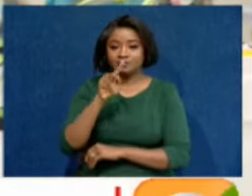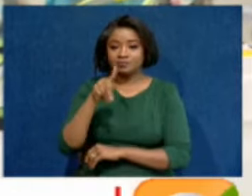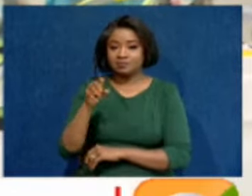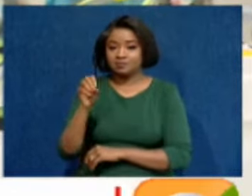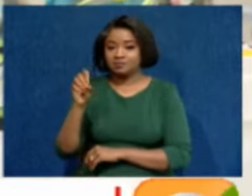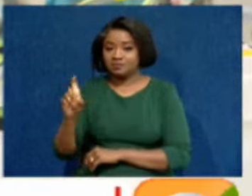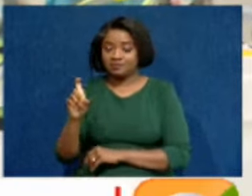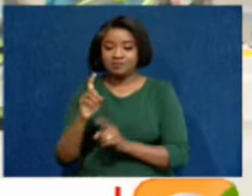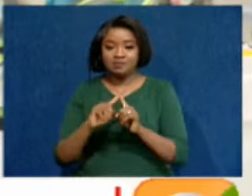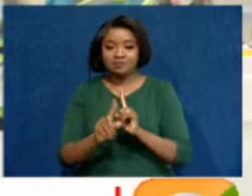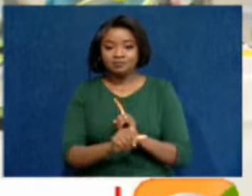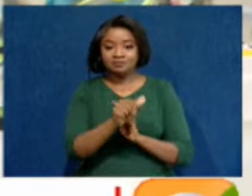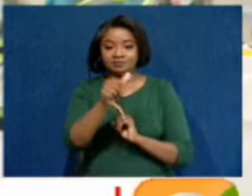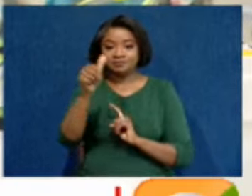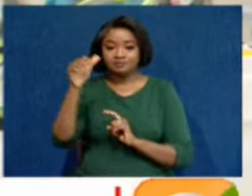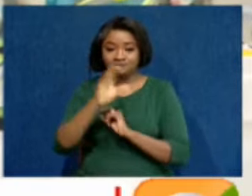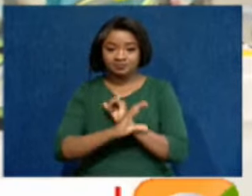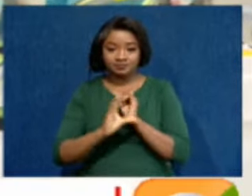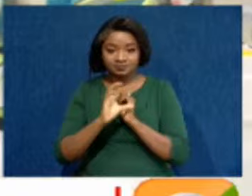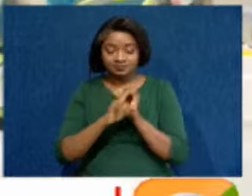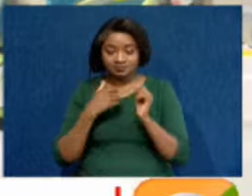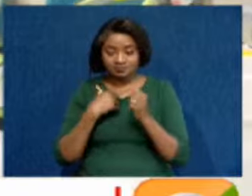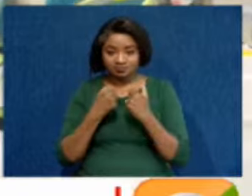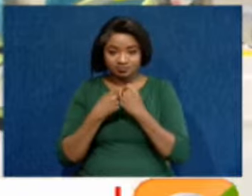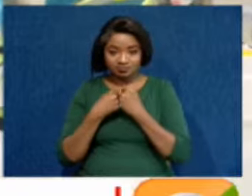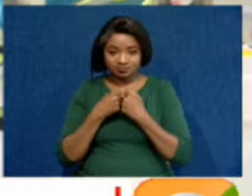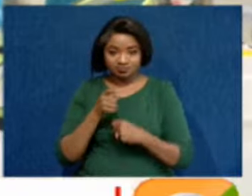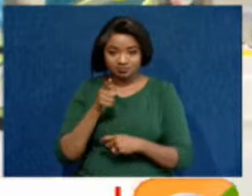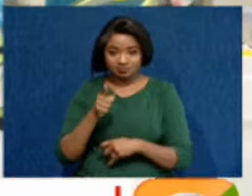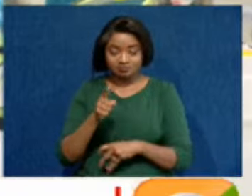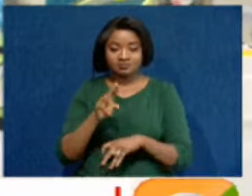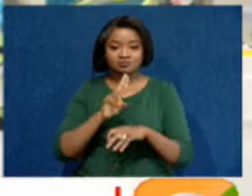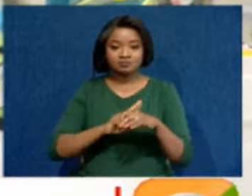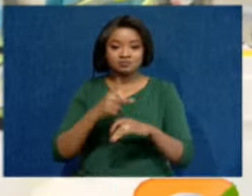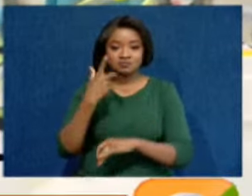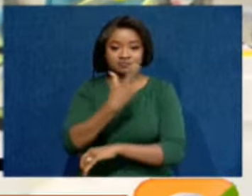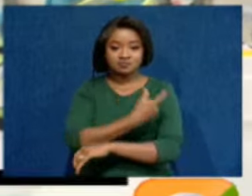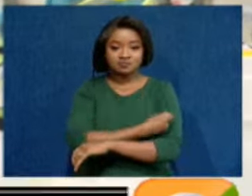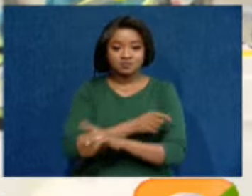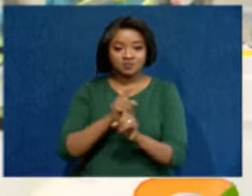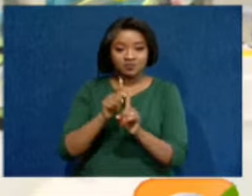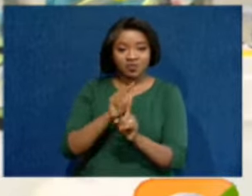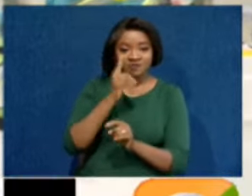zingine ambazo zimekuwa na changamoto hii zimetumia chanjo ya smallpox